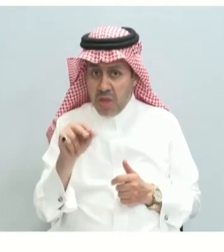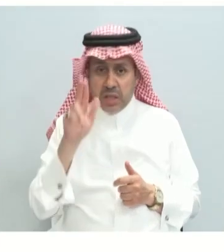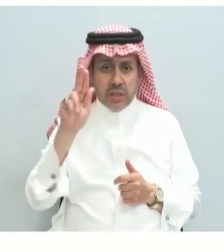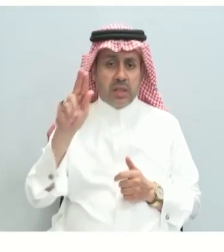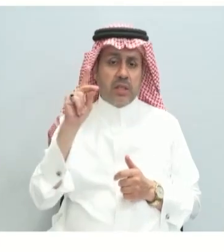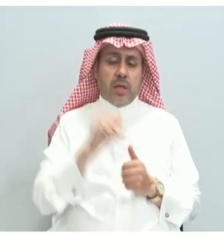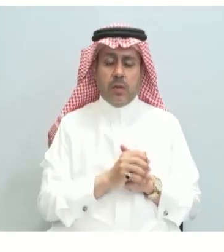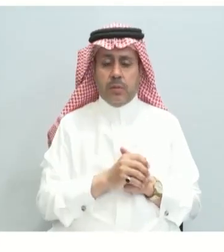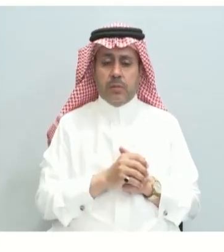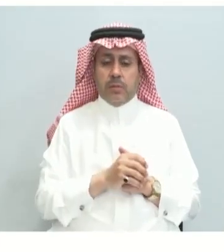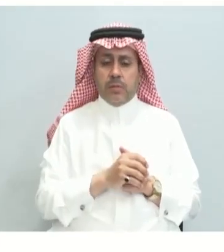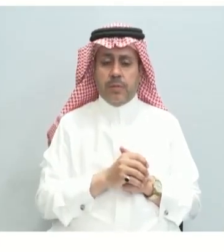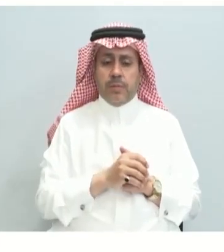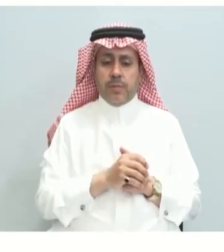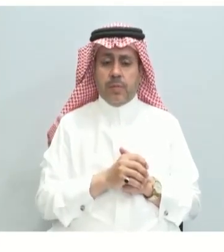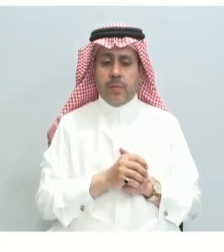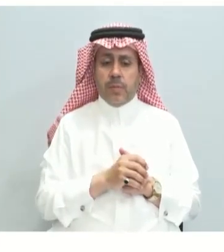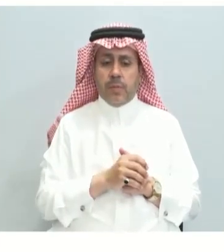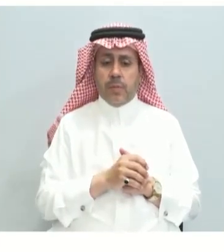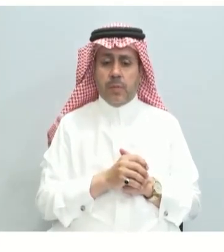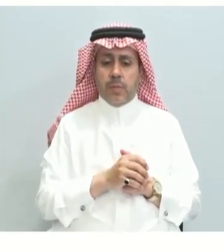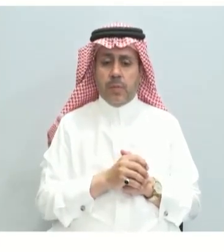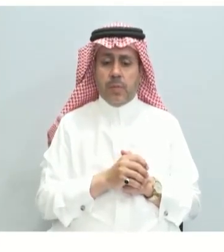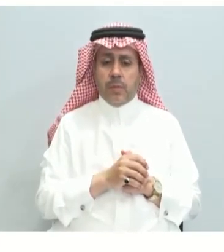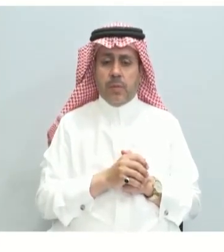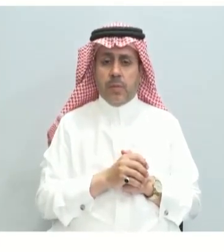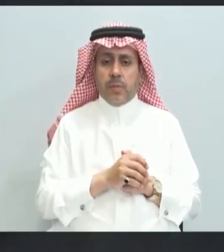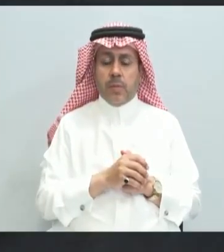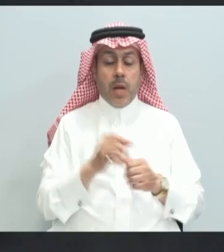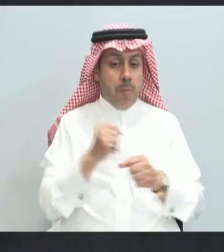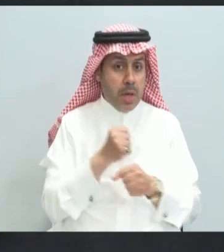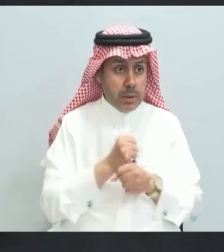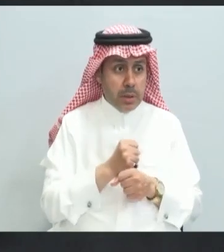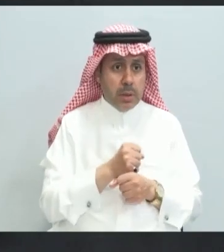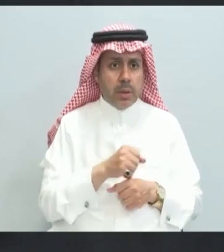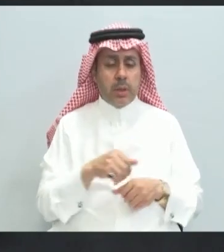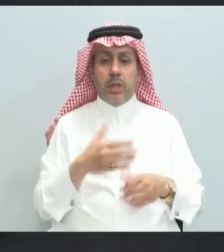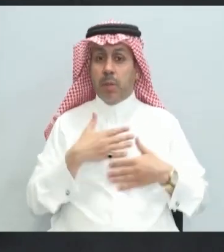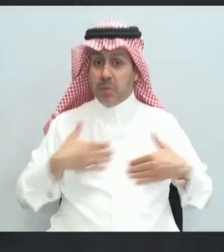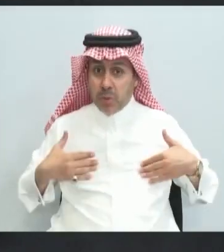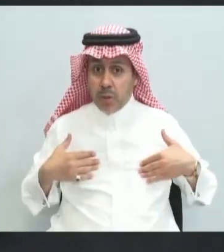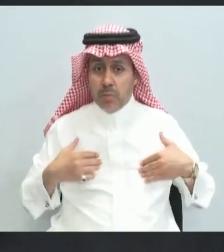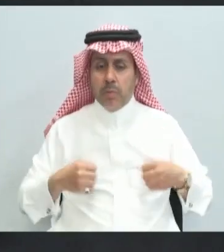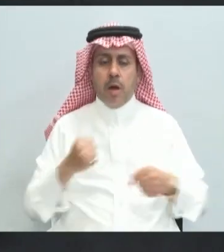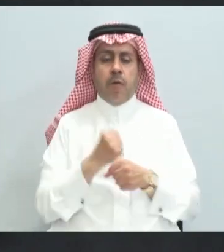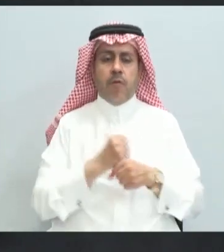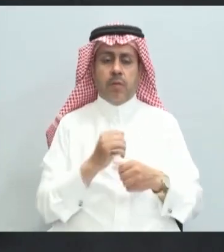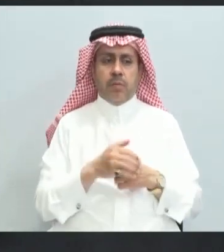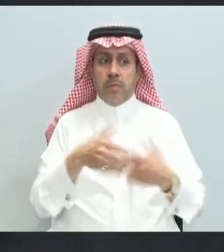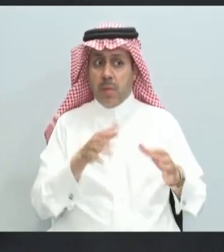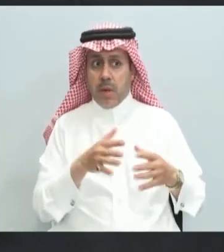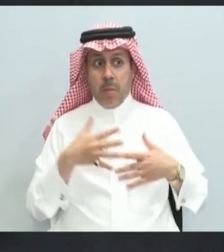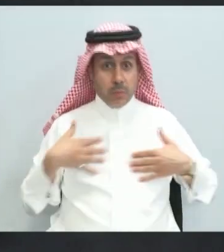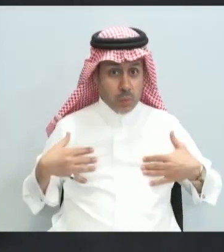الممنوع، مثل التطير، لما حصل له أمر يتفاءل به كان صارف نظر، لكن